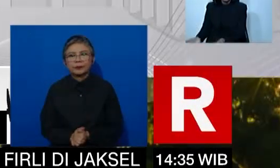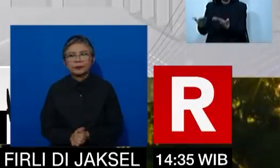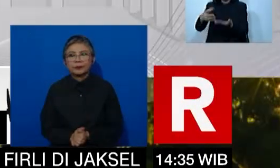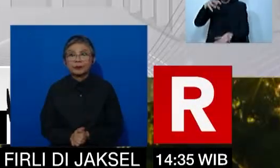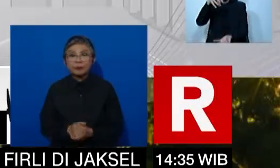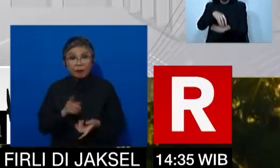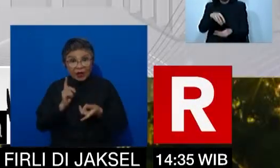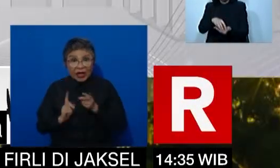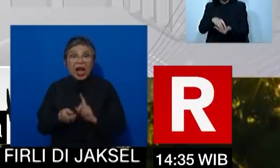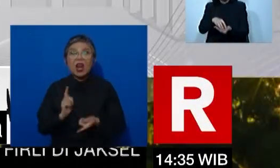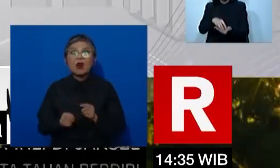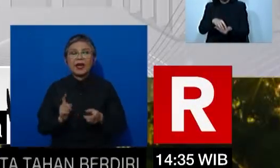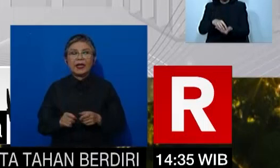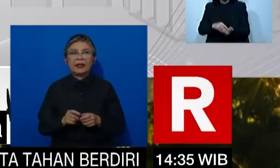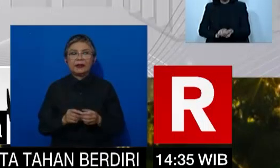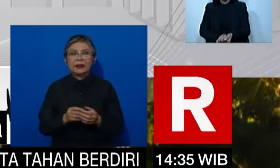ada